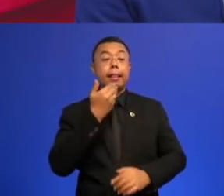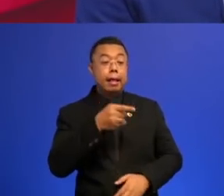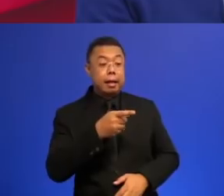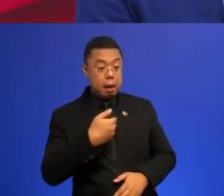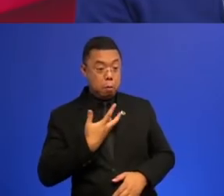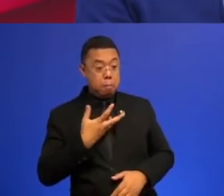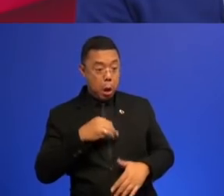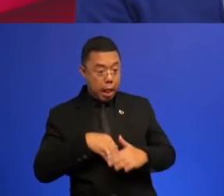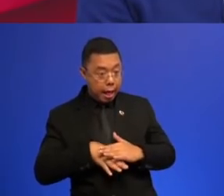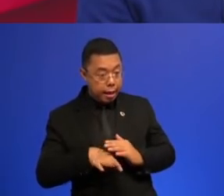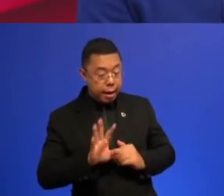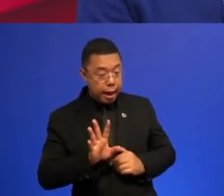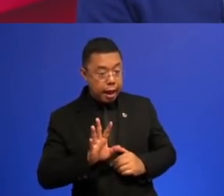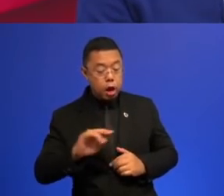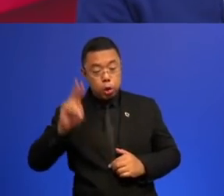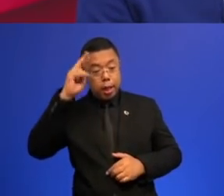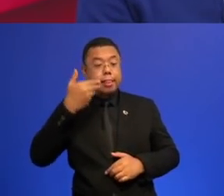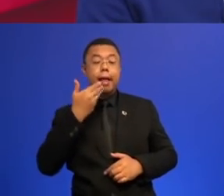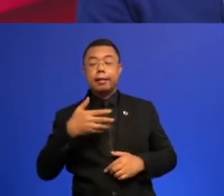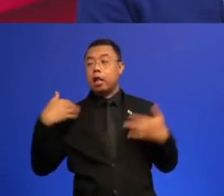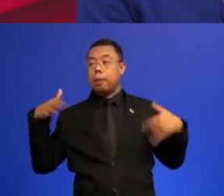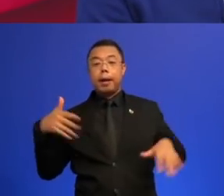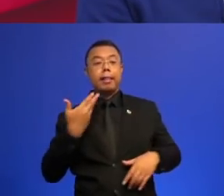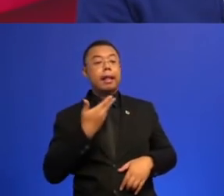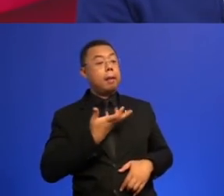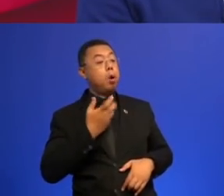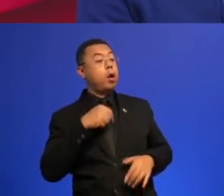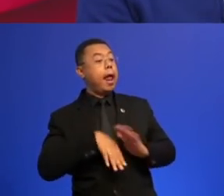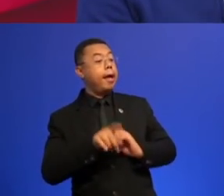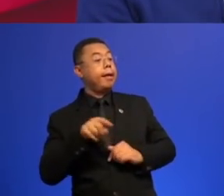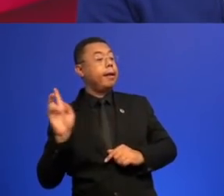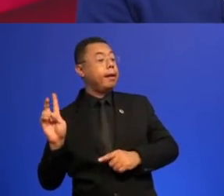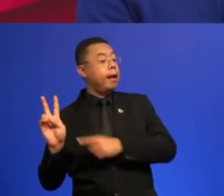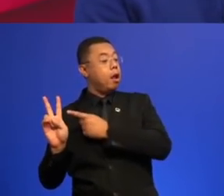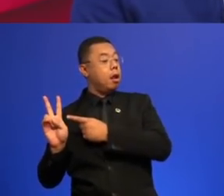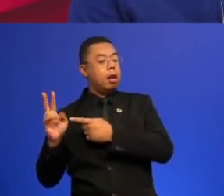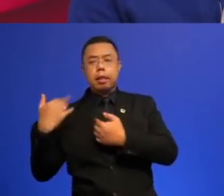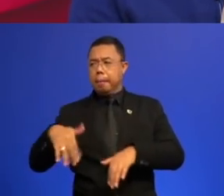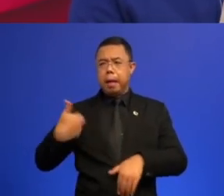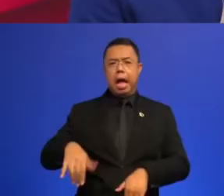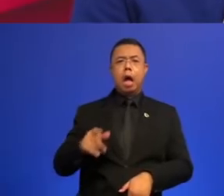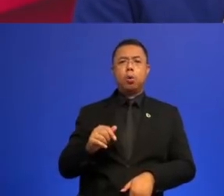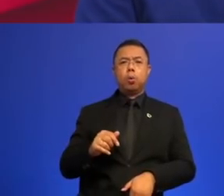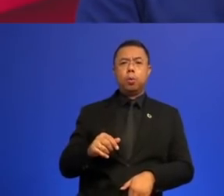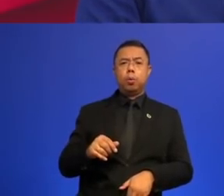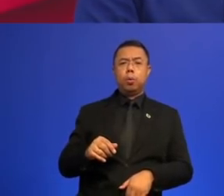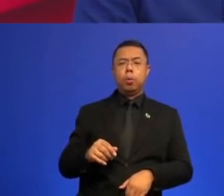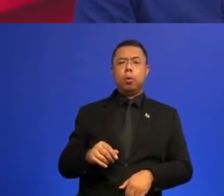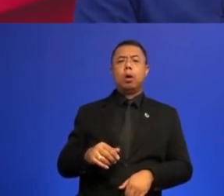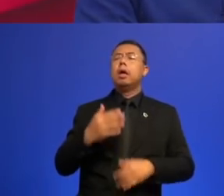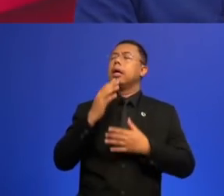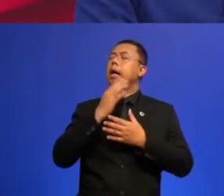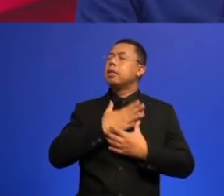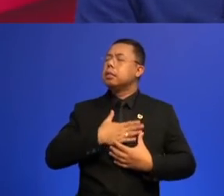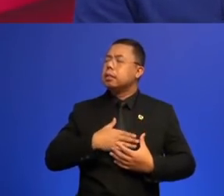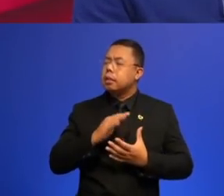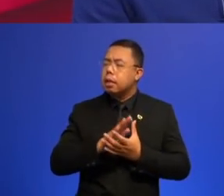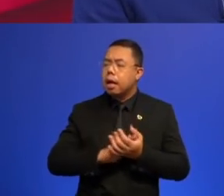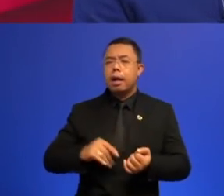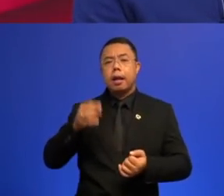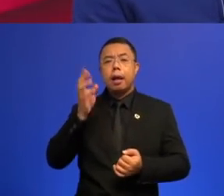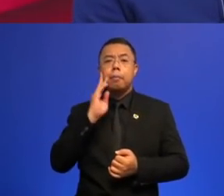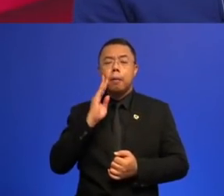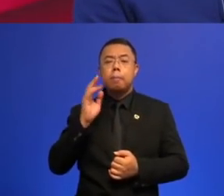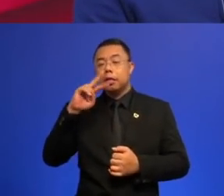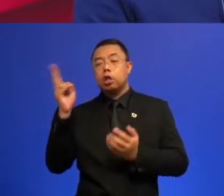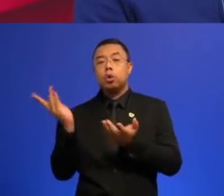kamu gak dilahirkan? Ditanya Tuhan atau ditanya malaikat, menjadi begini modelnya. Gak mau. Ya. Kasian mama dengan